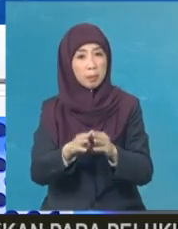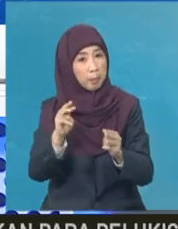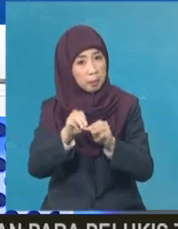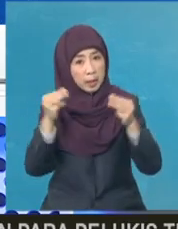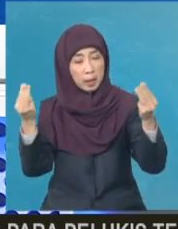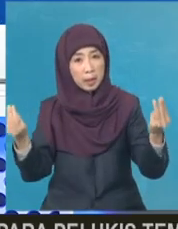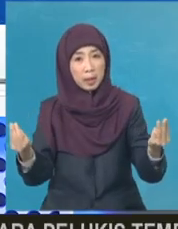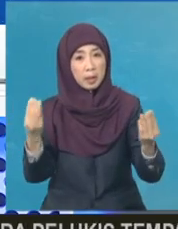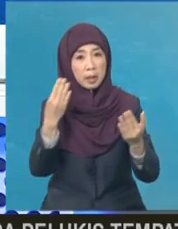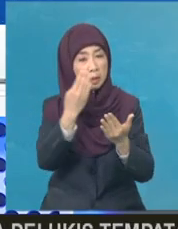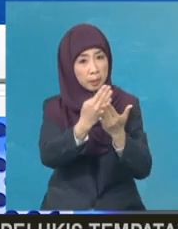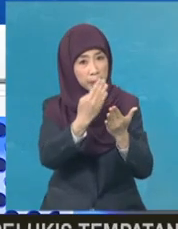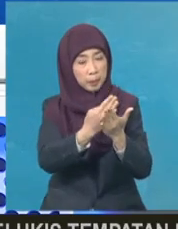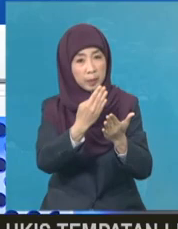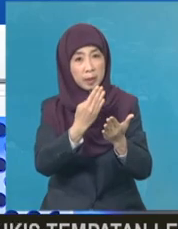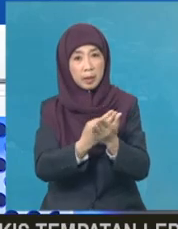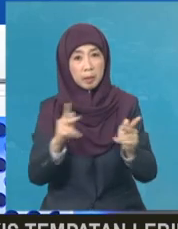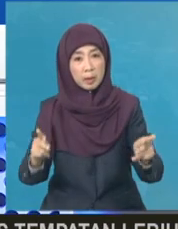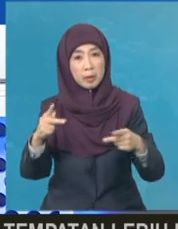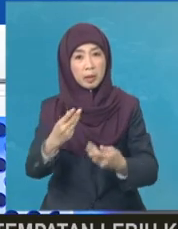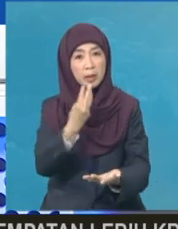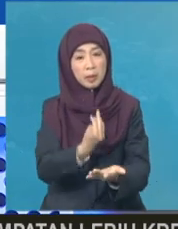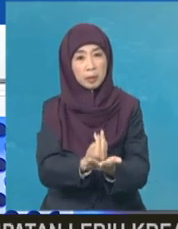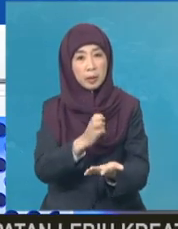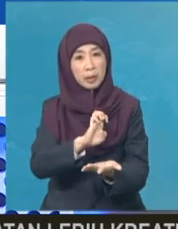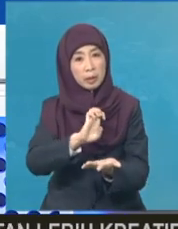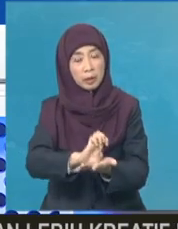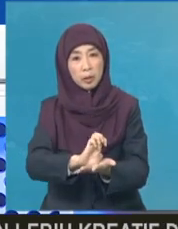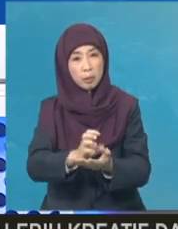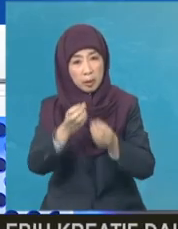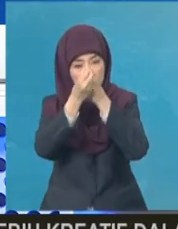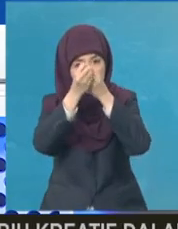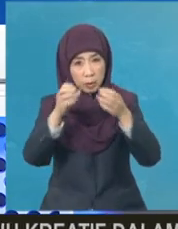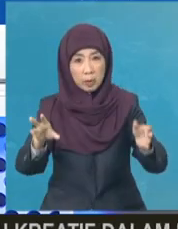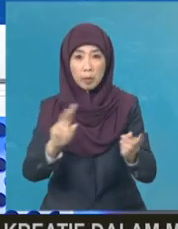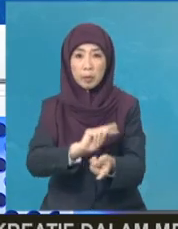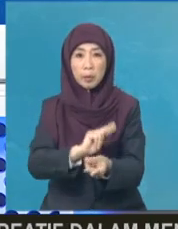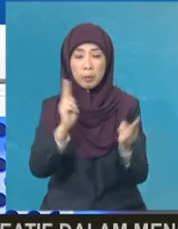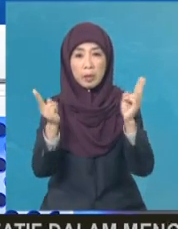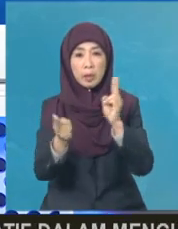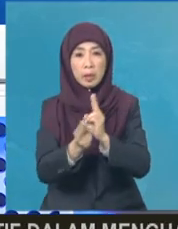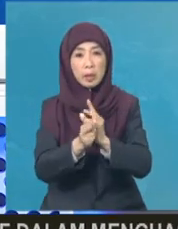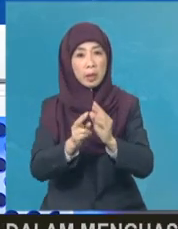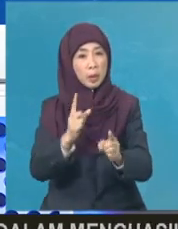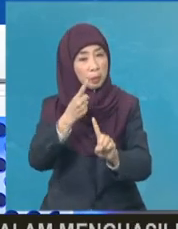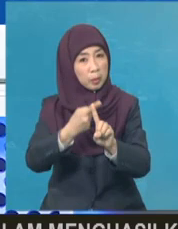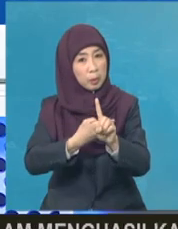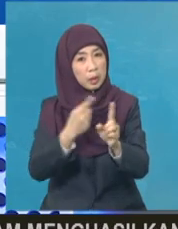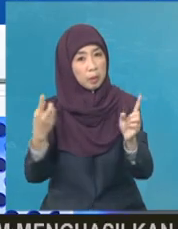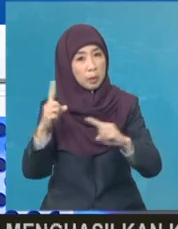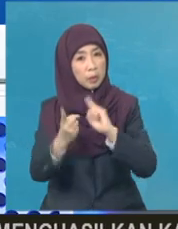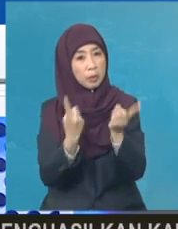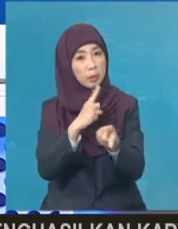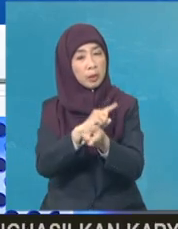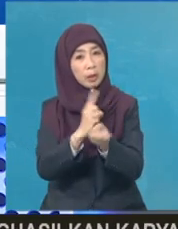kecepatan perancang ekonomi dan statistik kementerian keuangan dan ekonomi memaklumkan bagi perubahan bulan ke bulan jumlah pedagangan